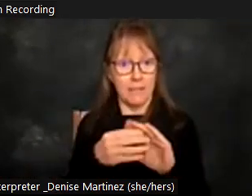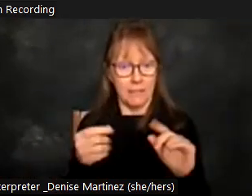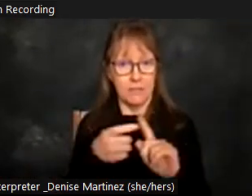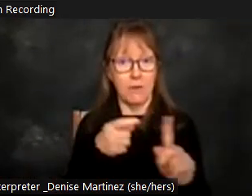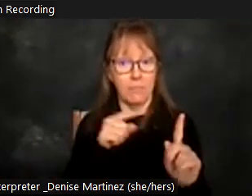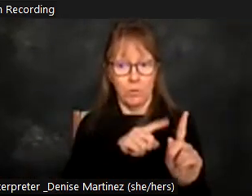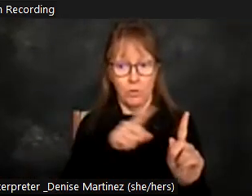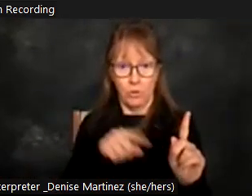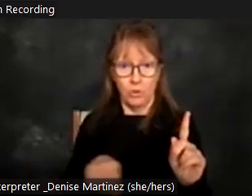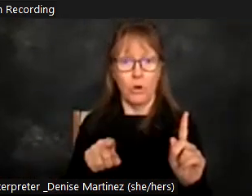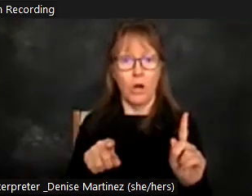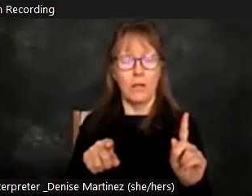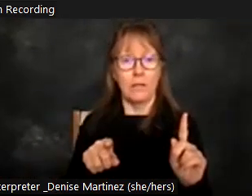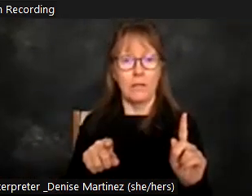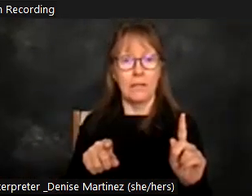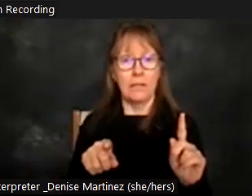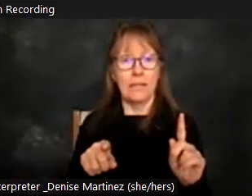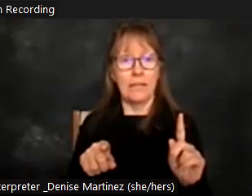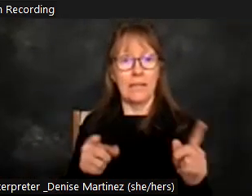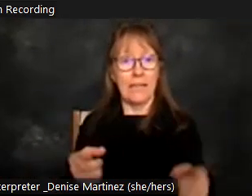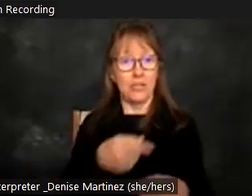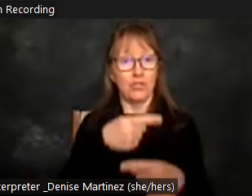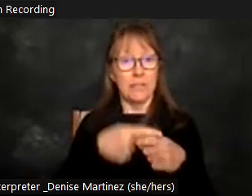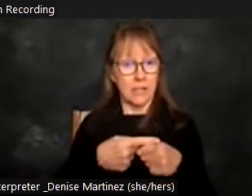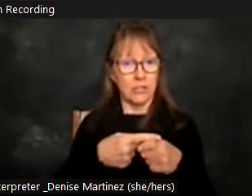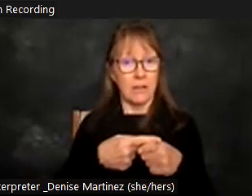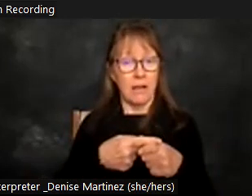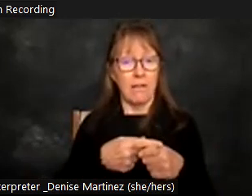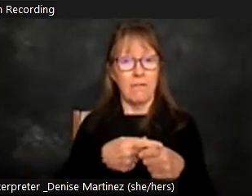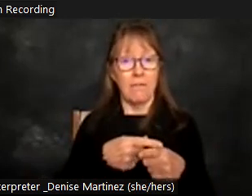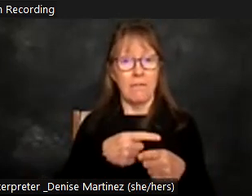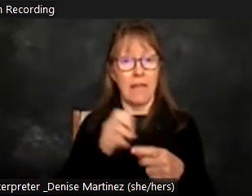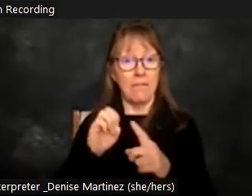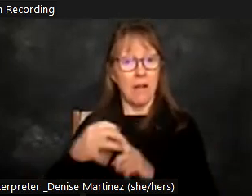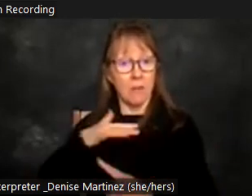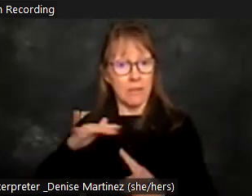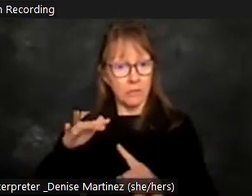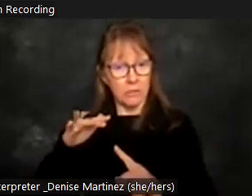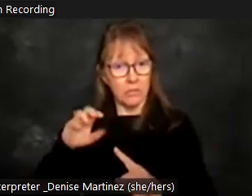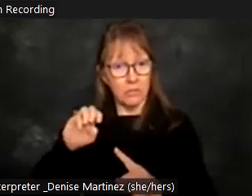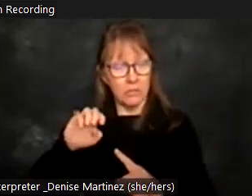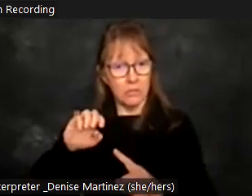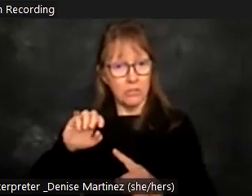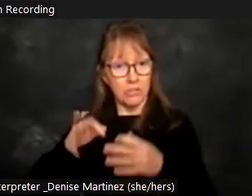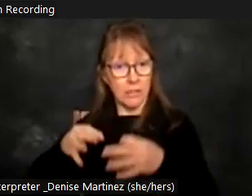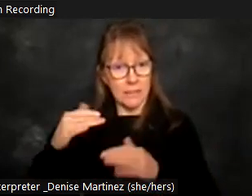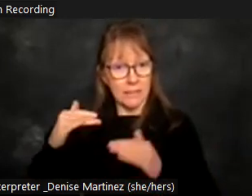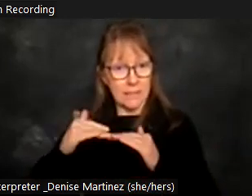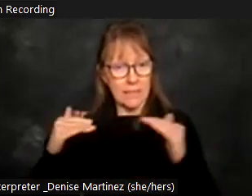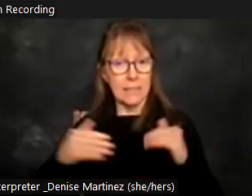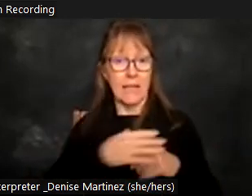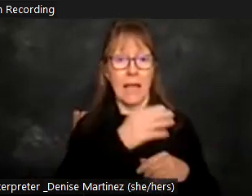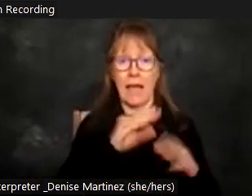about the concernant intersection of environmental intersection justice and affordable environnementale housing justice development, avec in particular Chapter